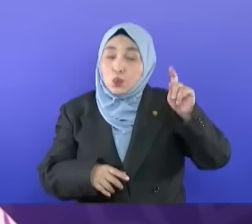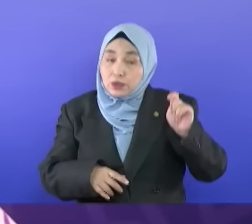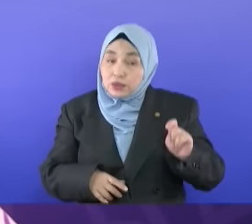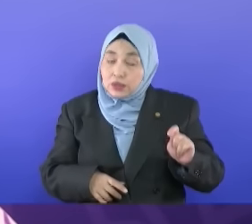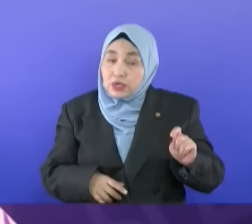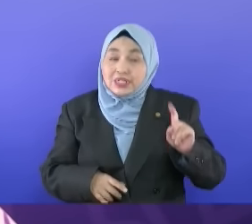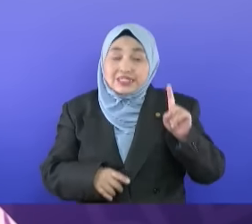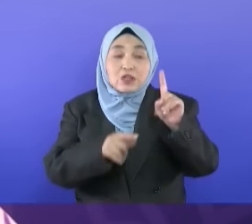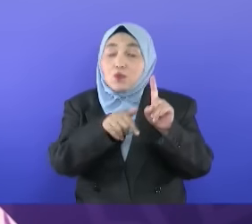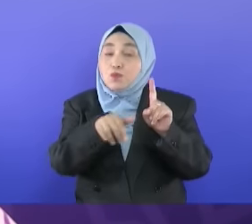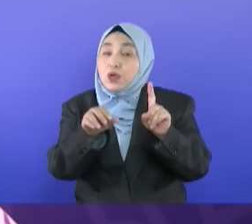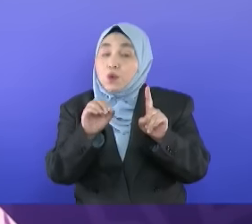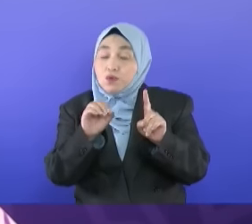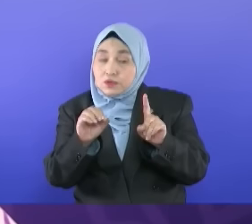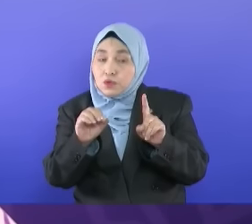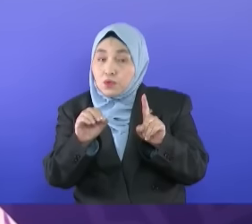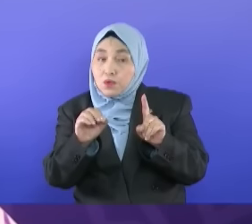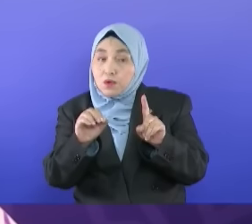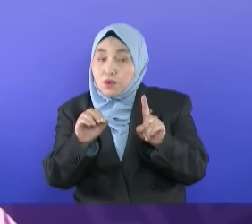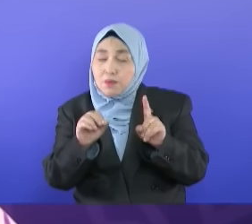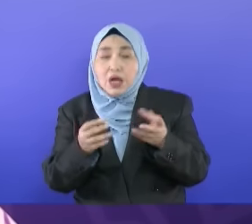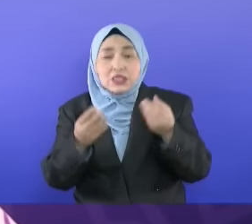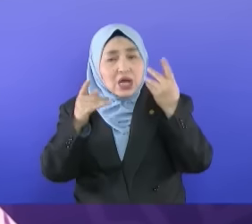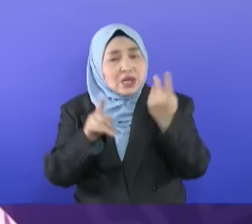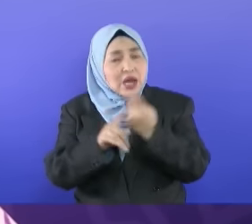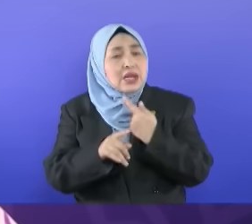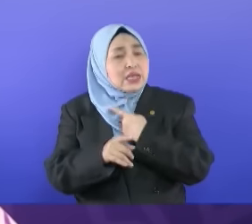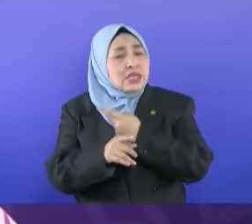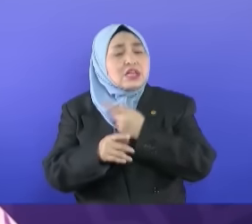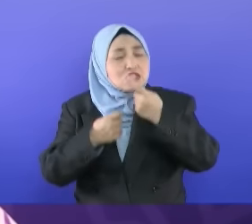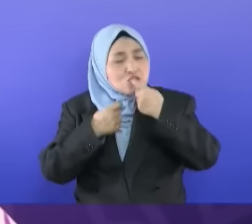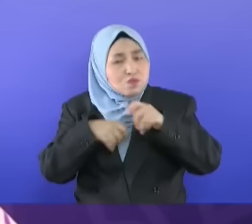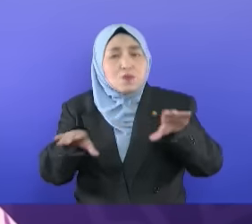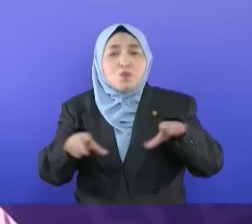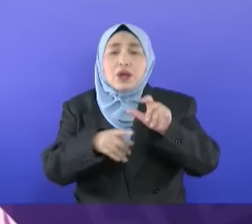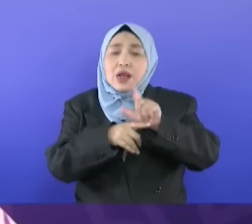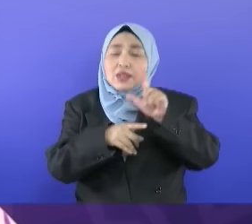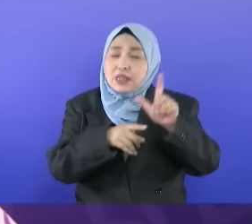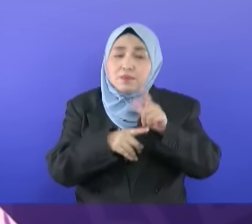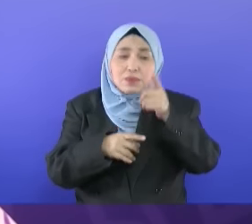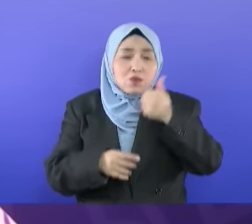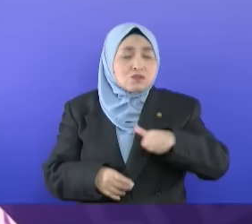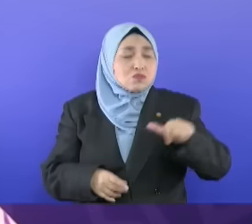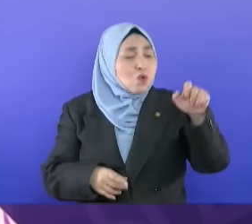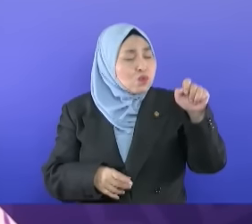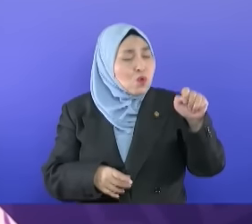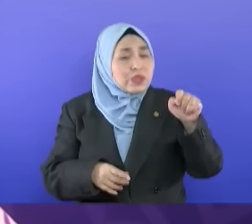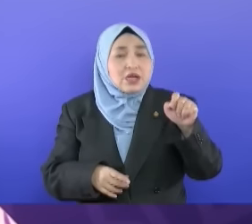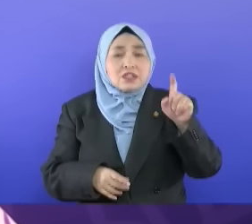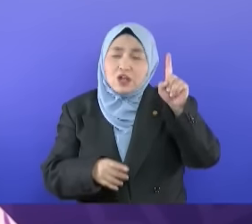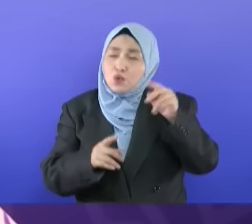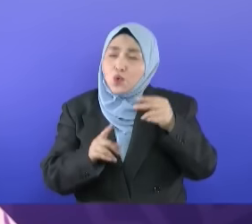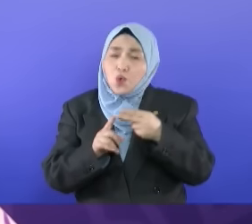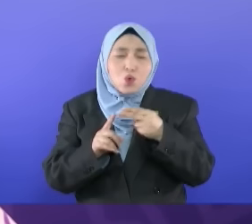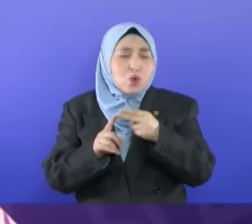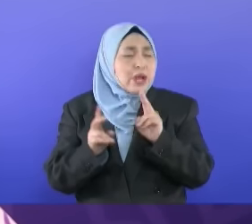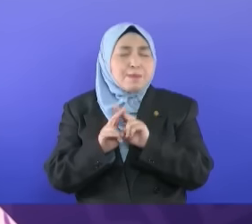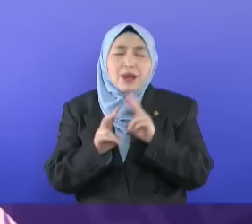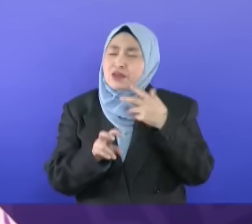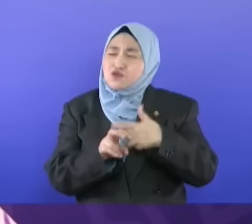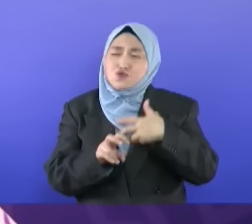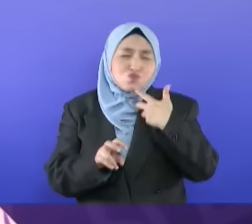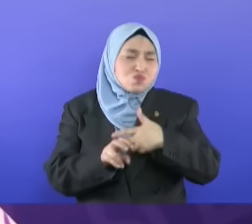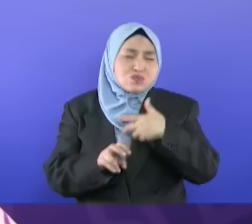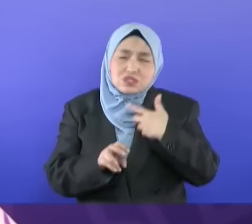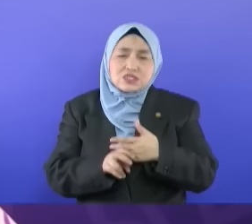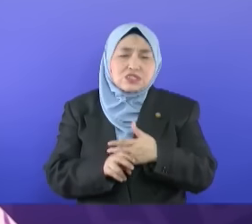satu perubahan kosong lagi banyak kali kita coba buat latihan kan huruf satu huruf yang paling suka sekali